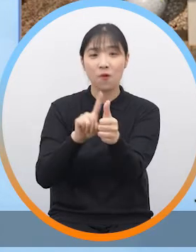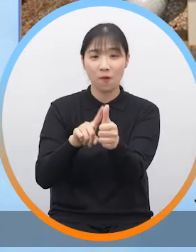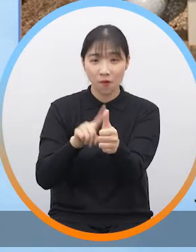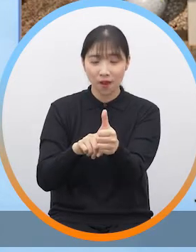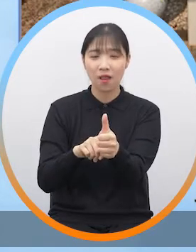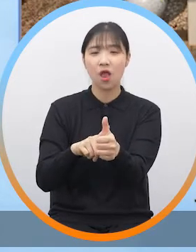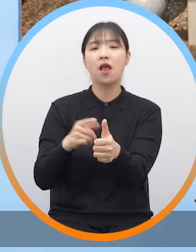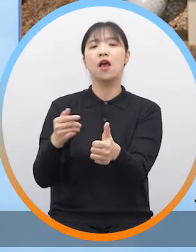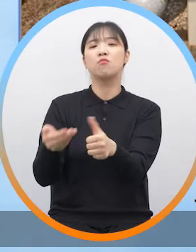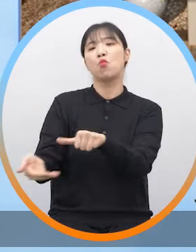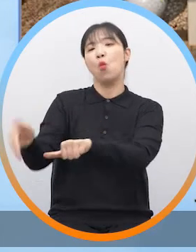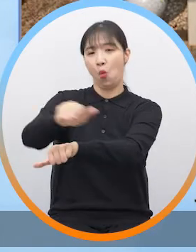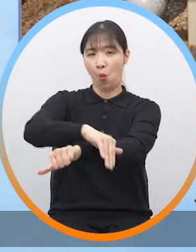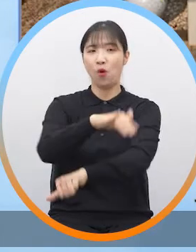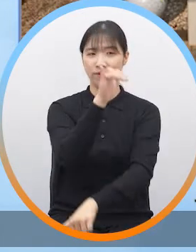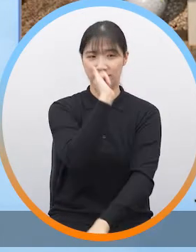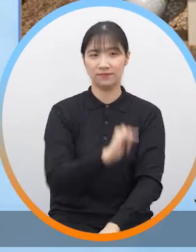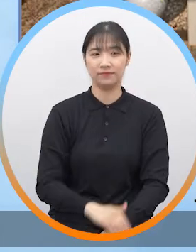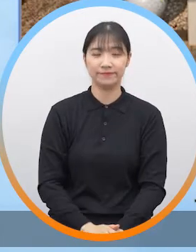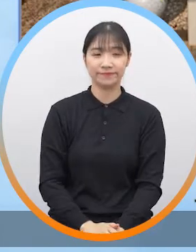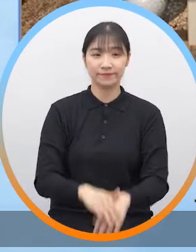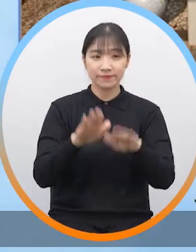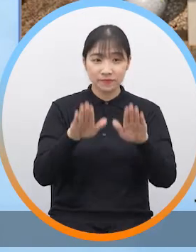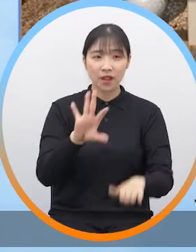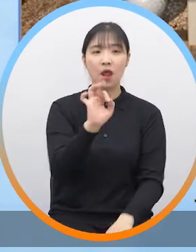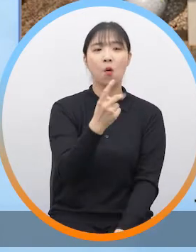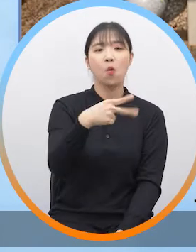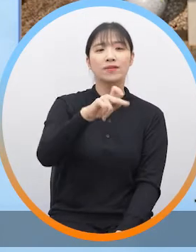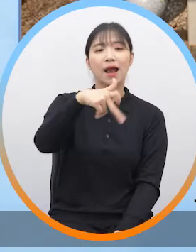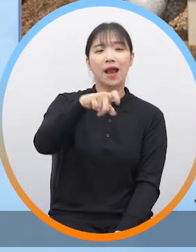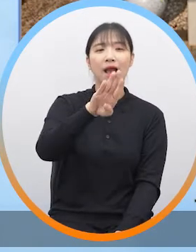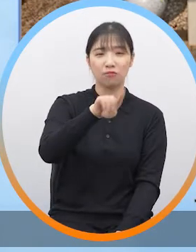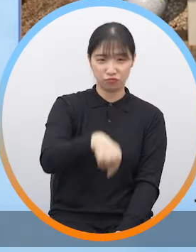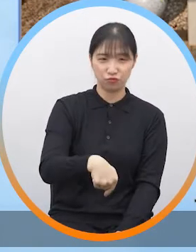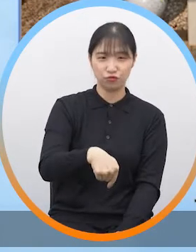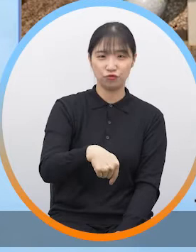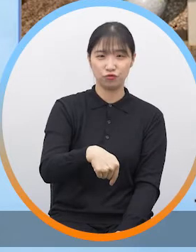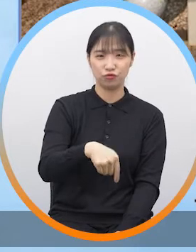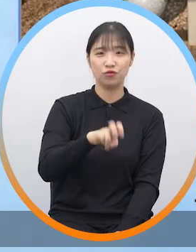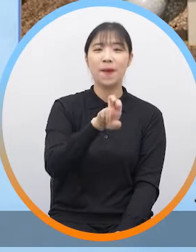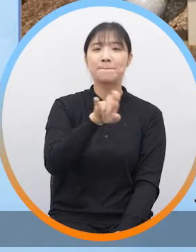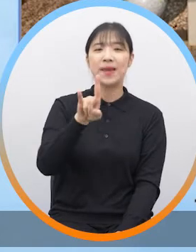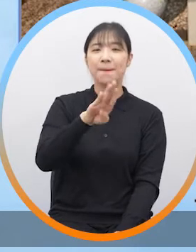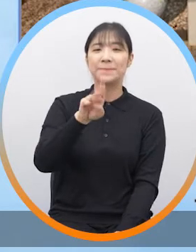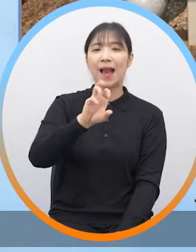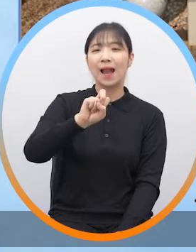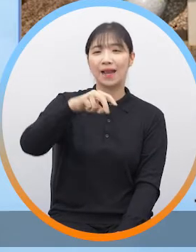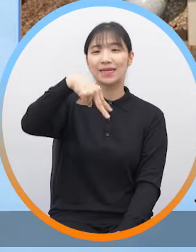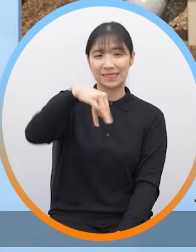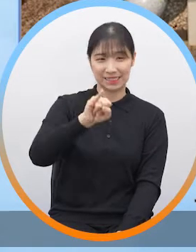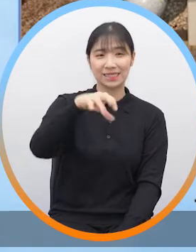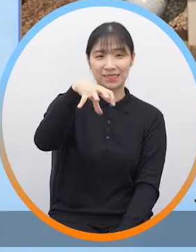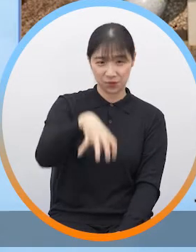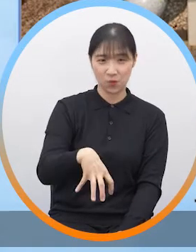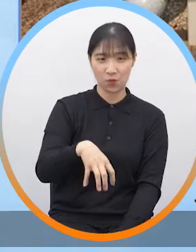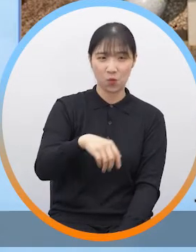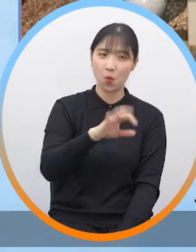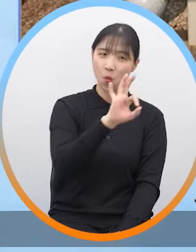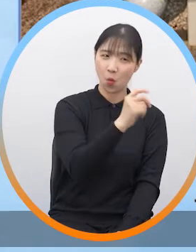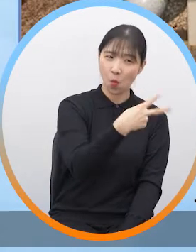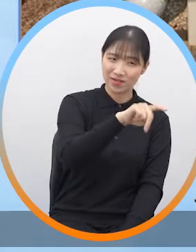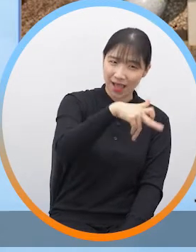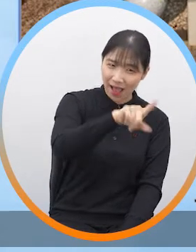박사의 묘가 있습니다. 현재 오사카부 히라가타시 매방시라고 하는 곳이죠.